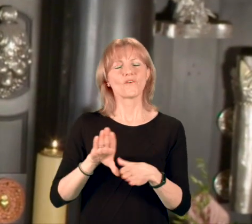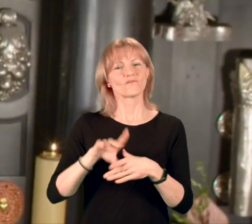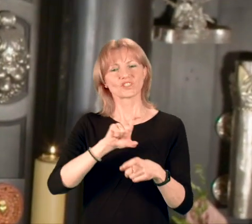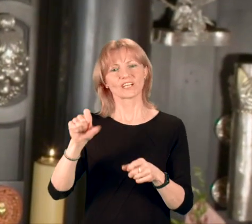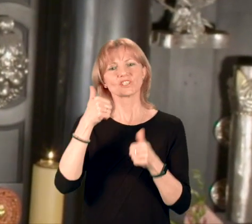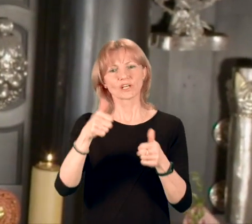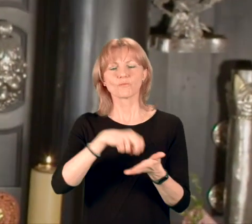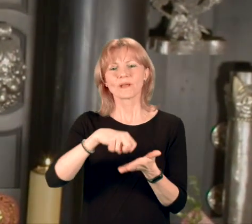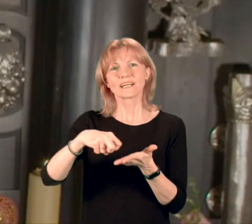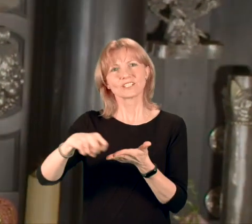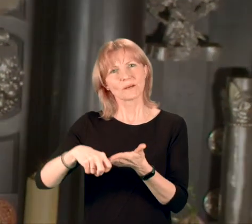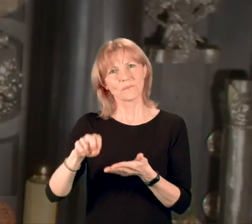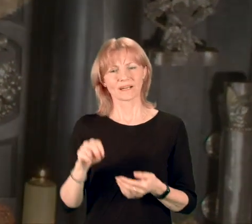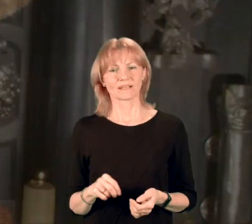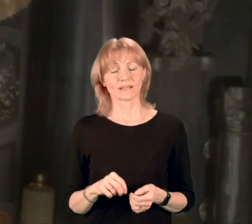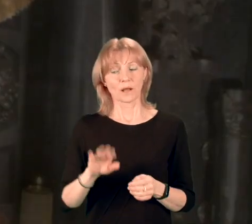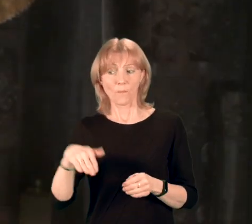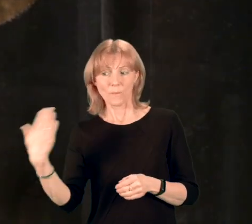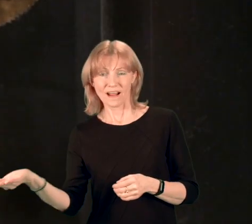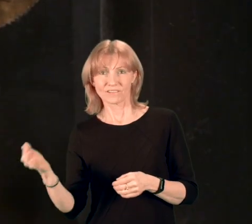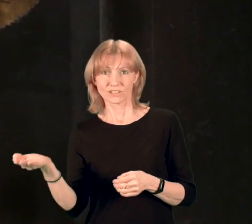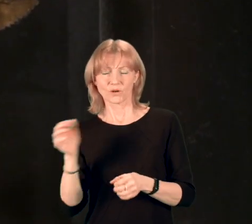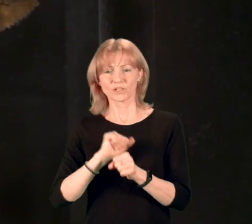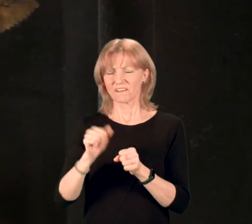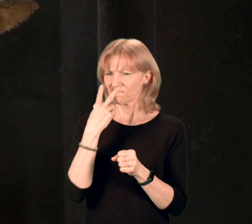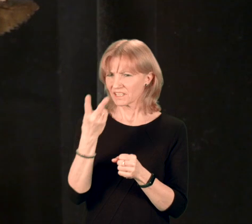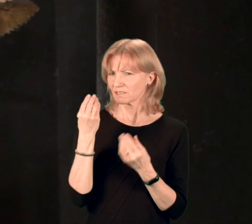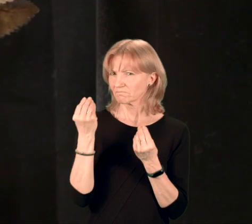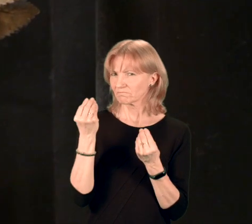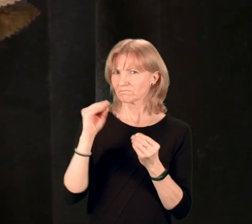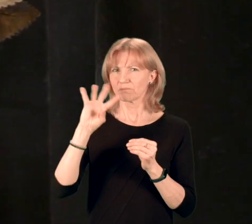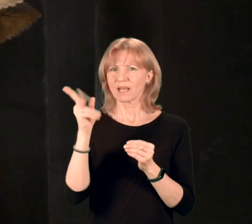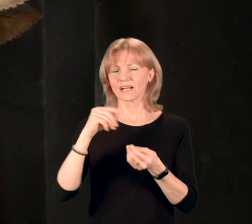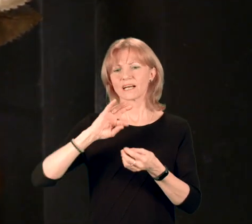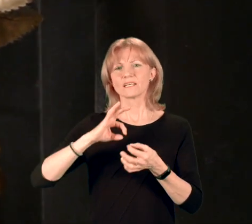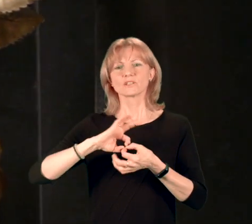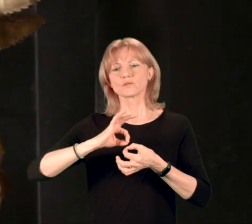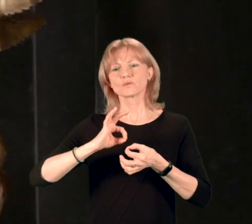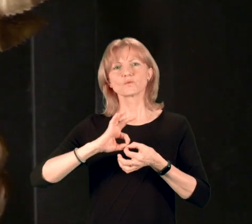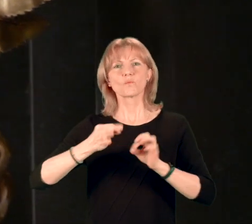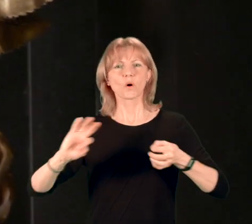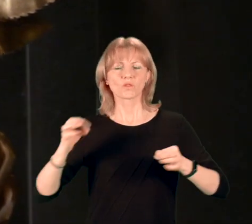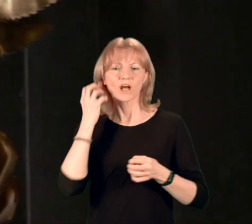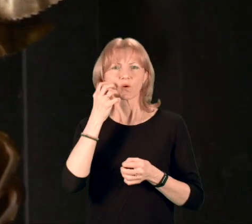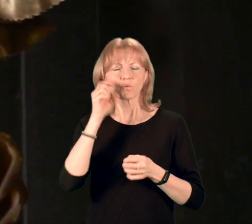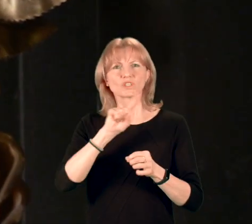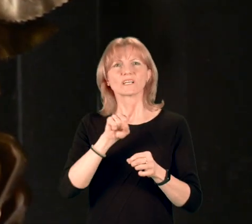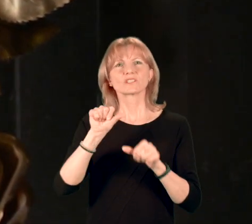Jasną Górę. Po prawej stronie uwagę pielgrzymów przyciąga Złota Róża z roku 1979,